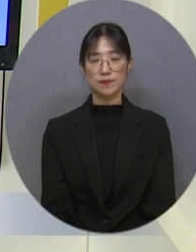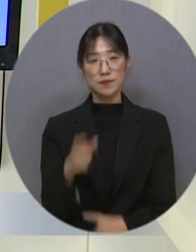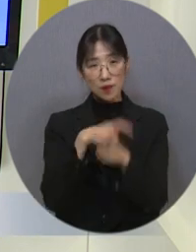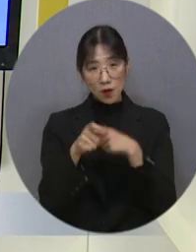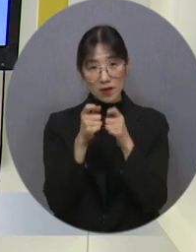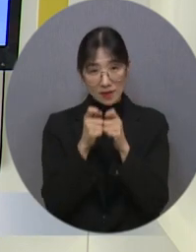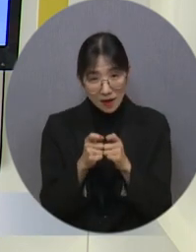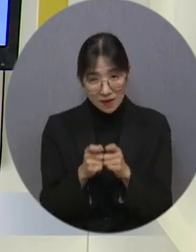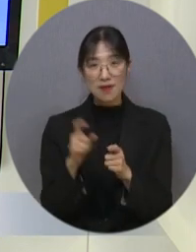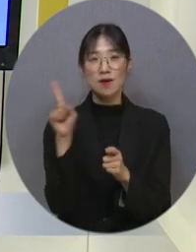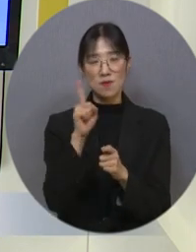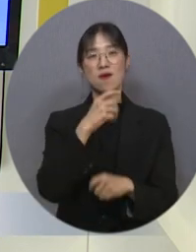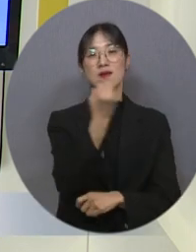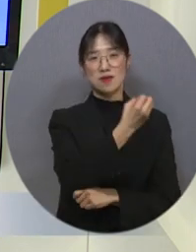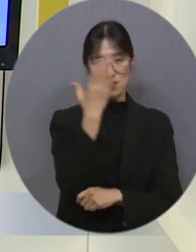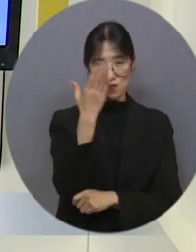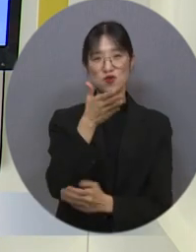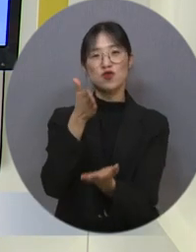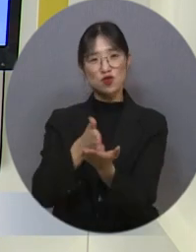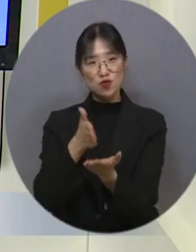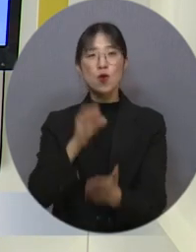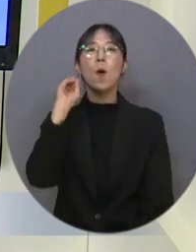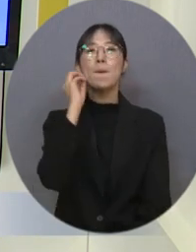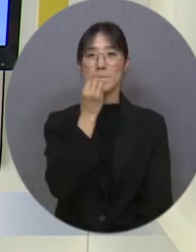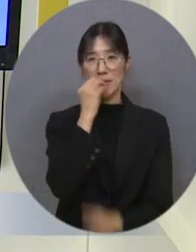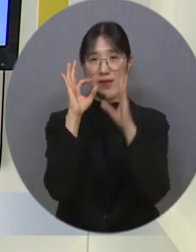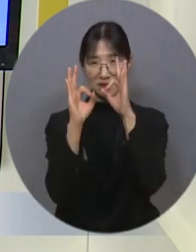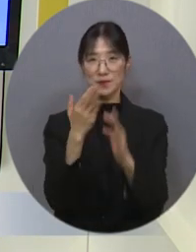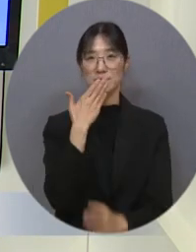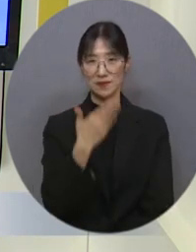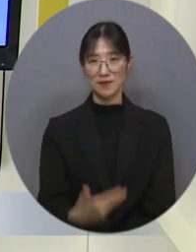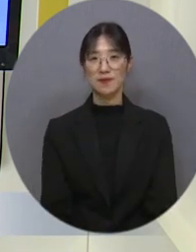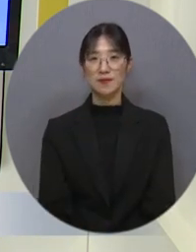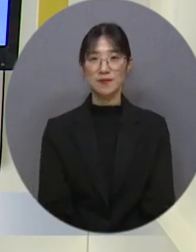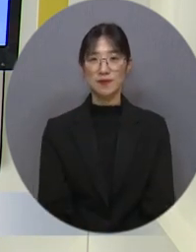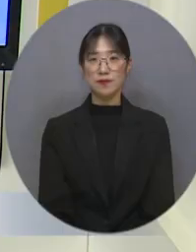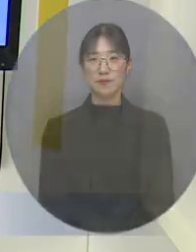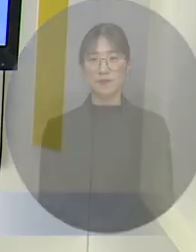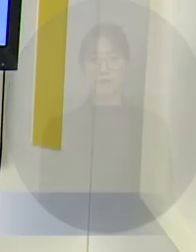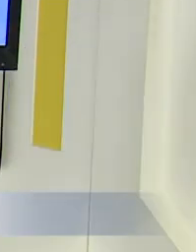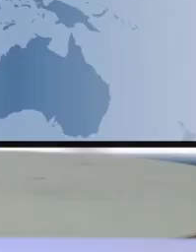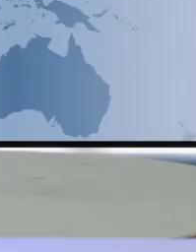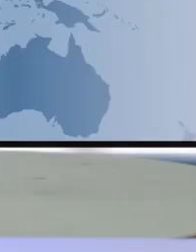자세한 뉴스는 장애인신문과 웰페어뉴스 홈페이지를 통해 확인할 수 있습니다.